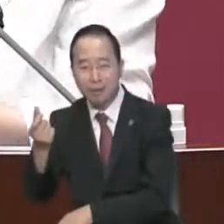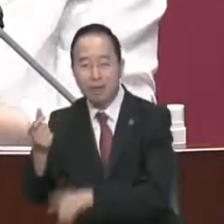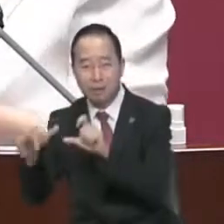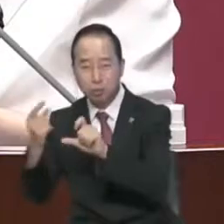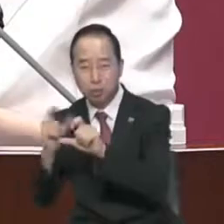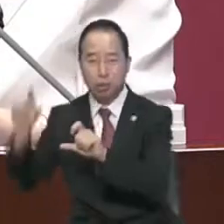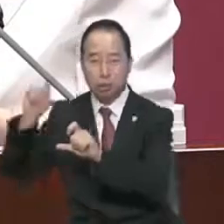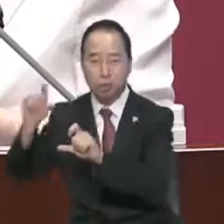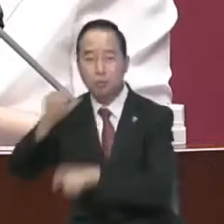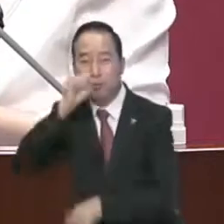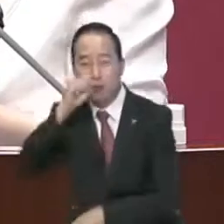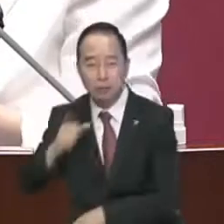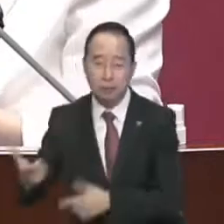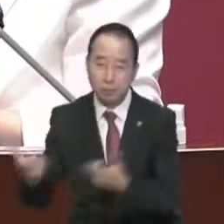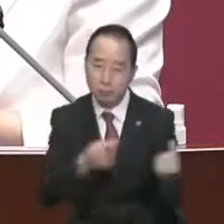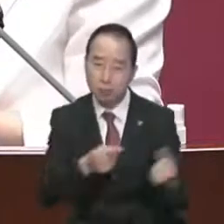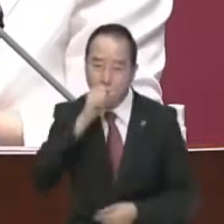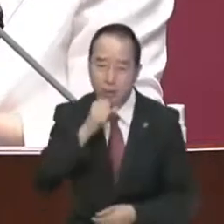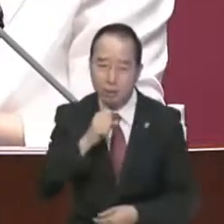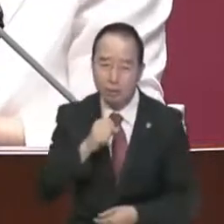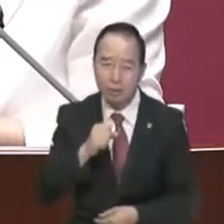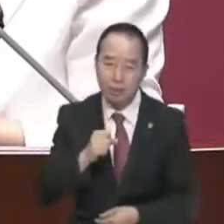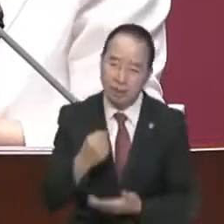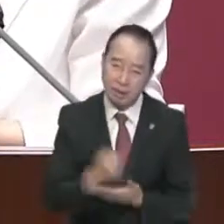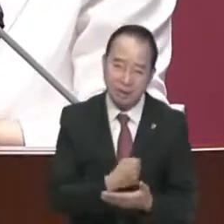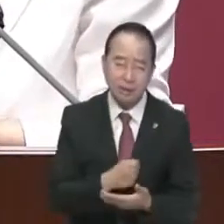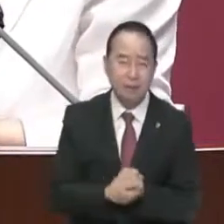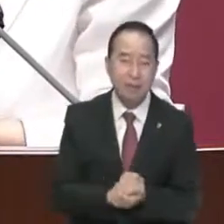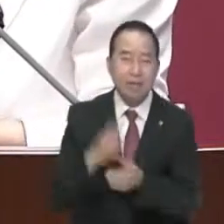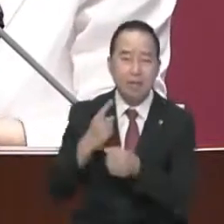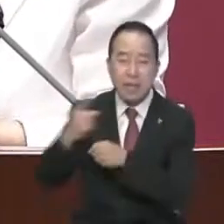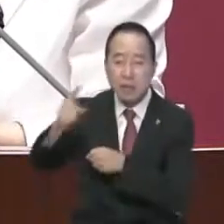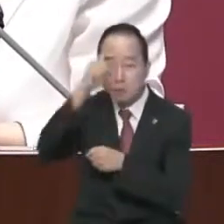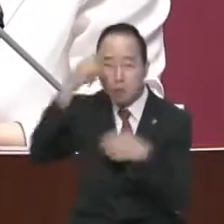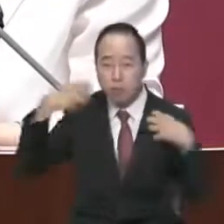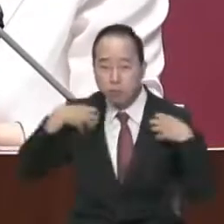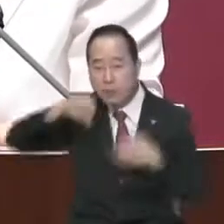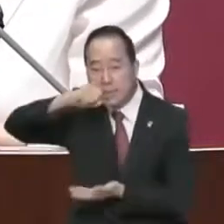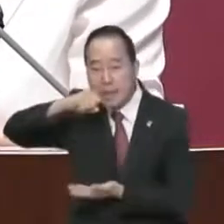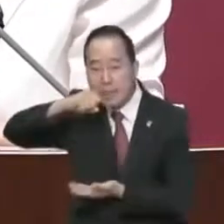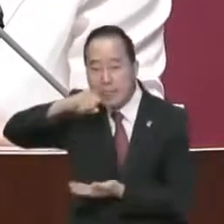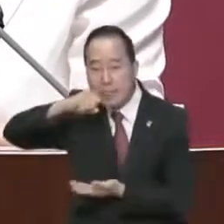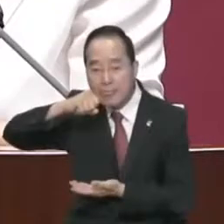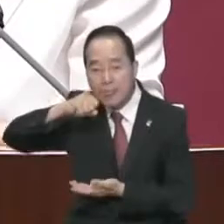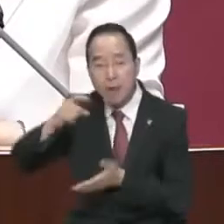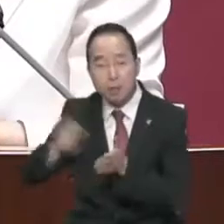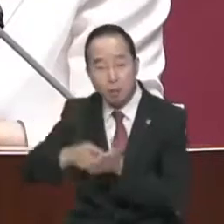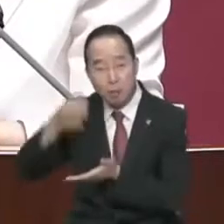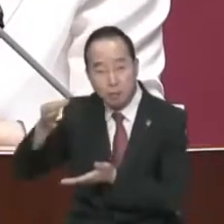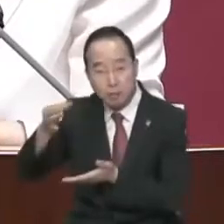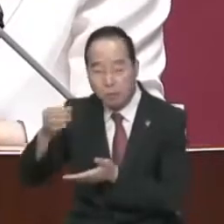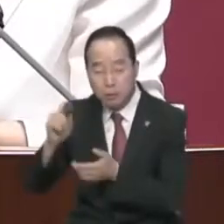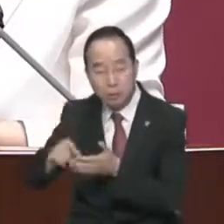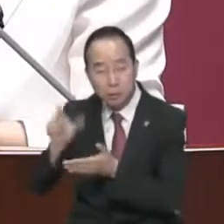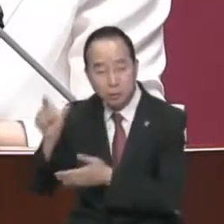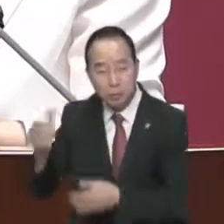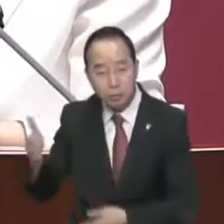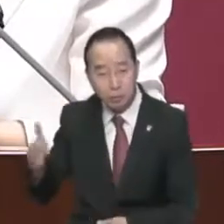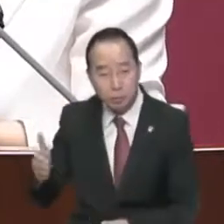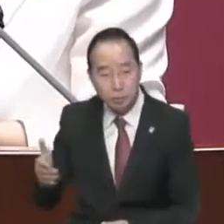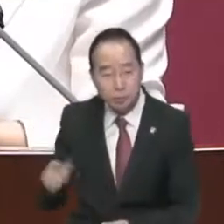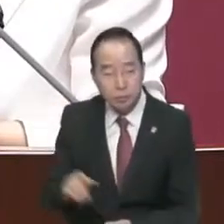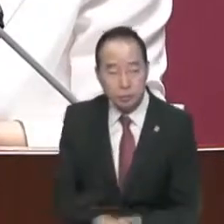국민들이 안타까워하고 있다고 생각합니다. 총리님, 내년 정부 예산에는 재난지원금에 대한 고려가 없는 것 같은데요.